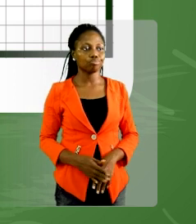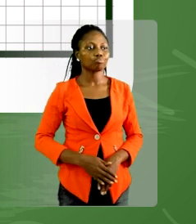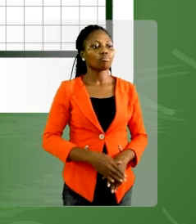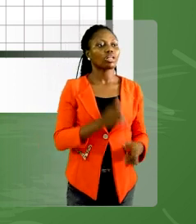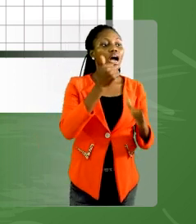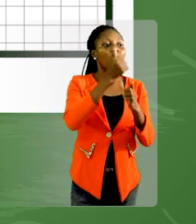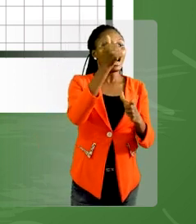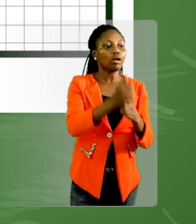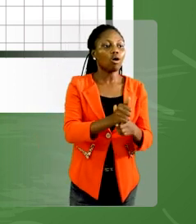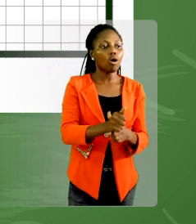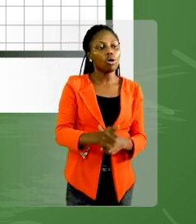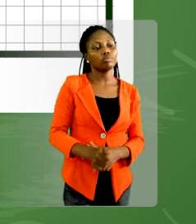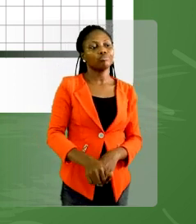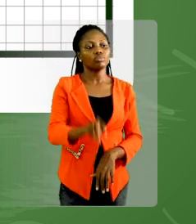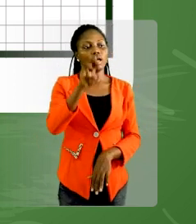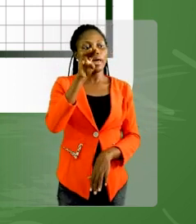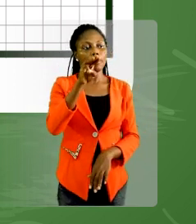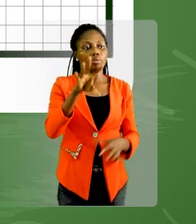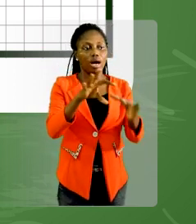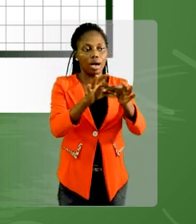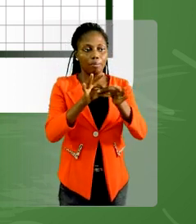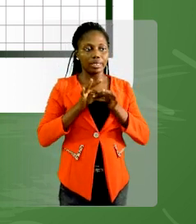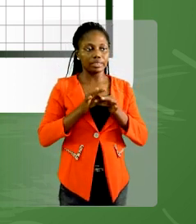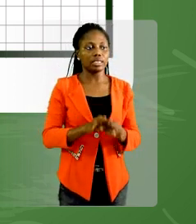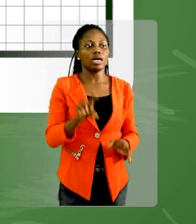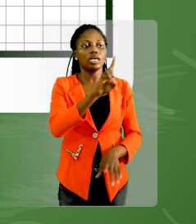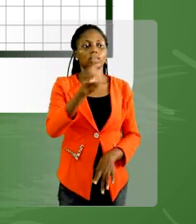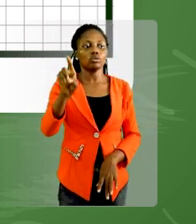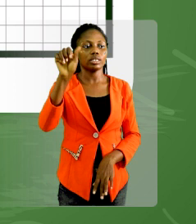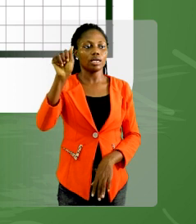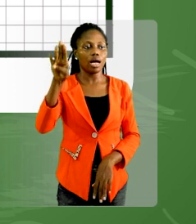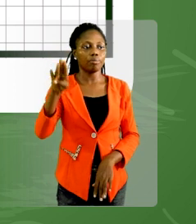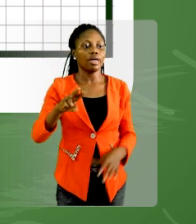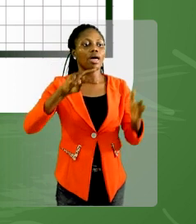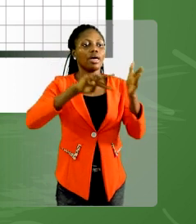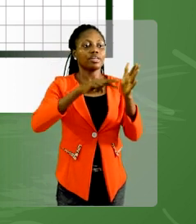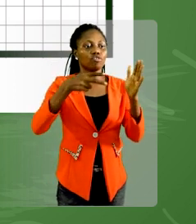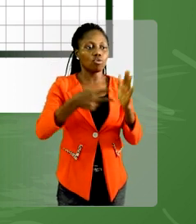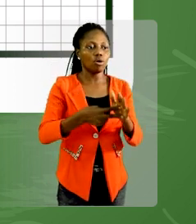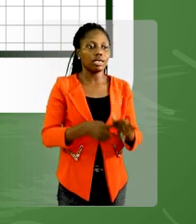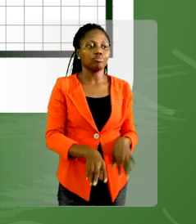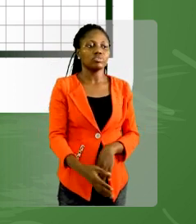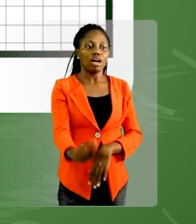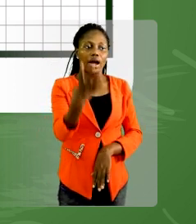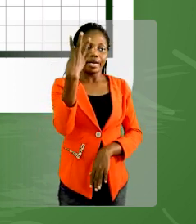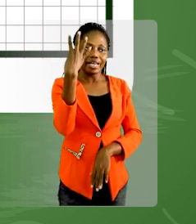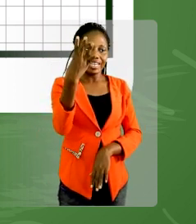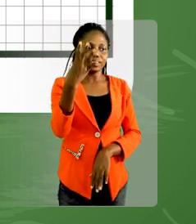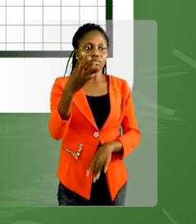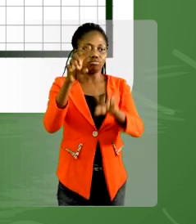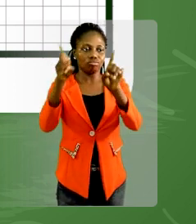multipliée par la deuxième composante du vecteur AB, moins la première composante du vecteur